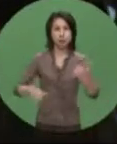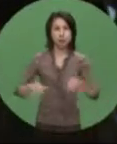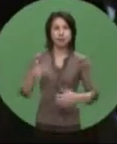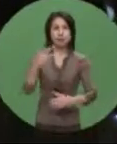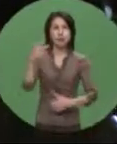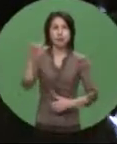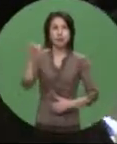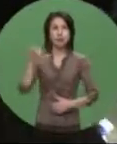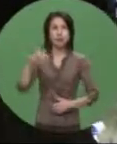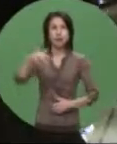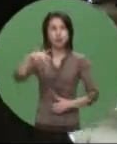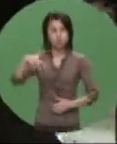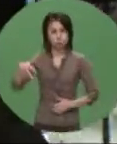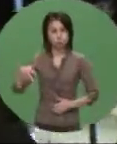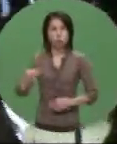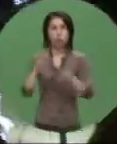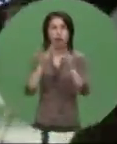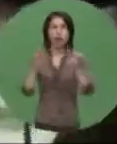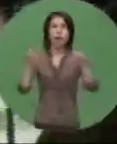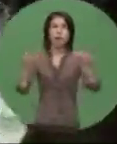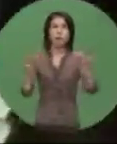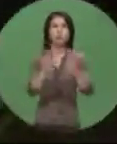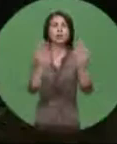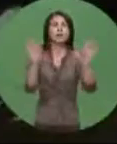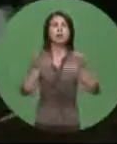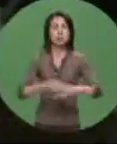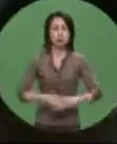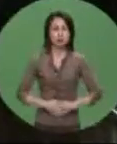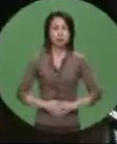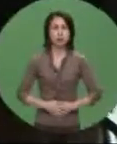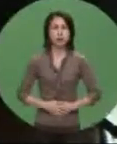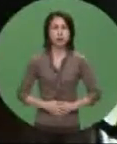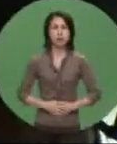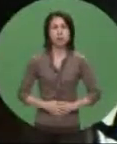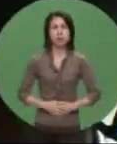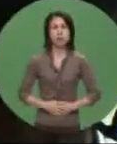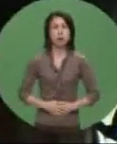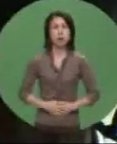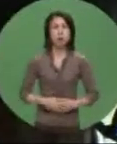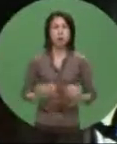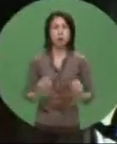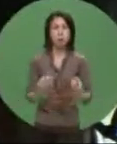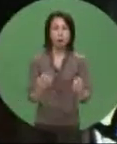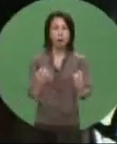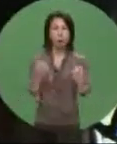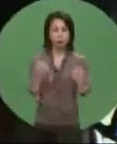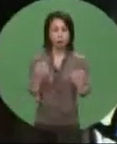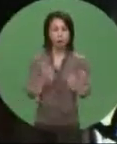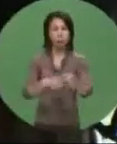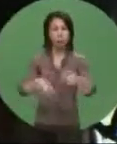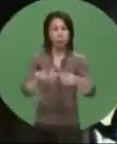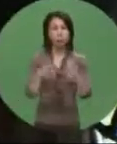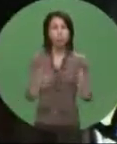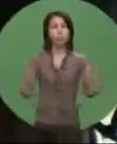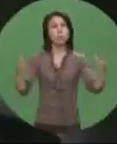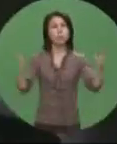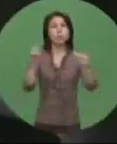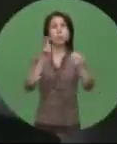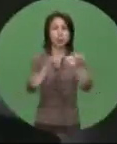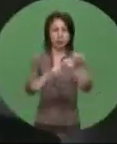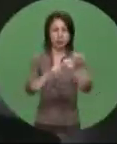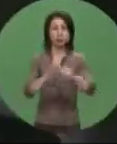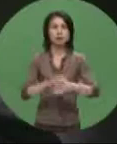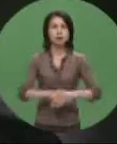ジャズなどのライブも開かれました。光のイベントであるこの万灯会をさらに発展させていこう